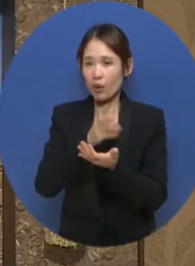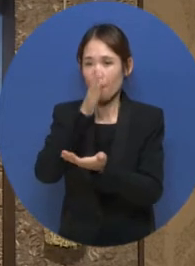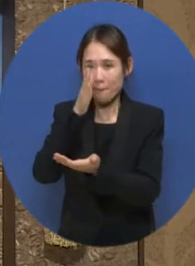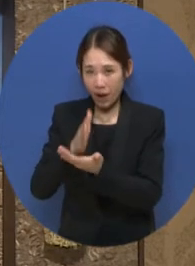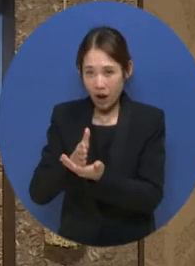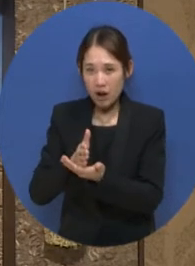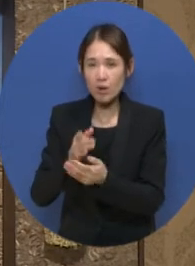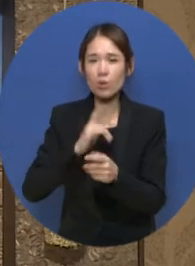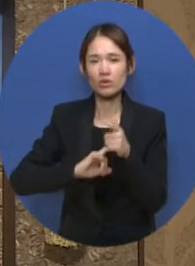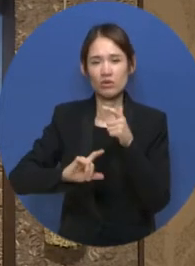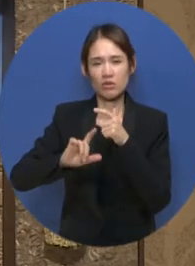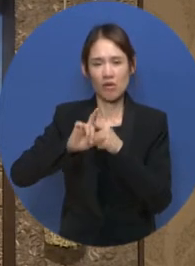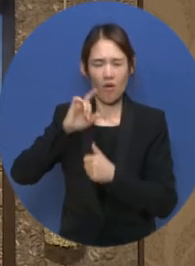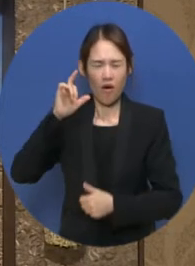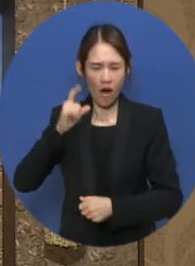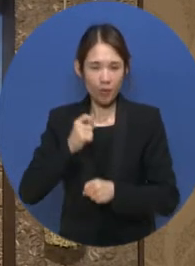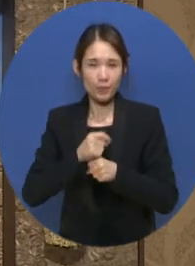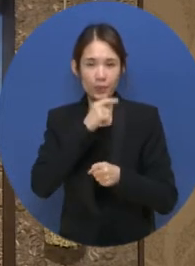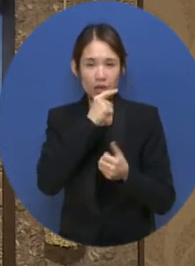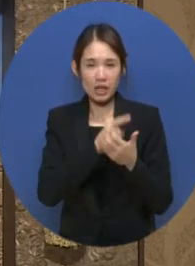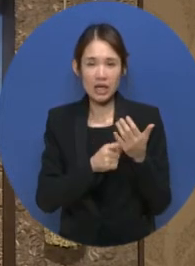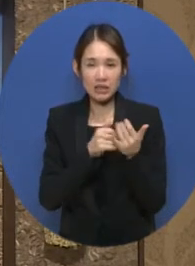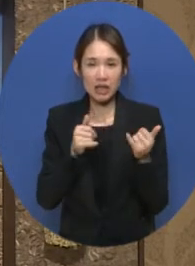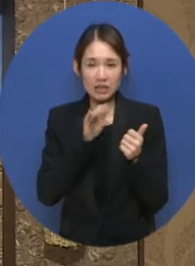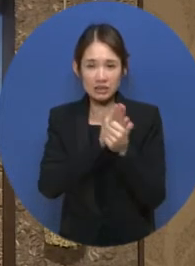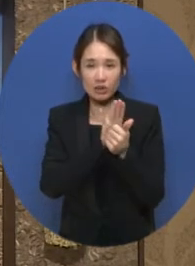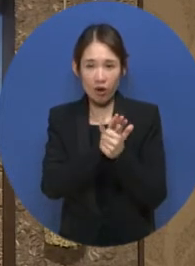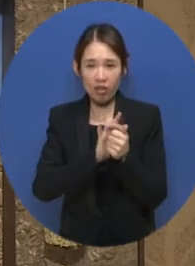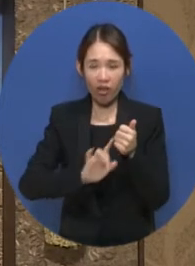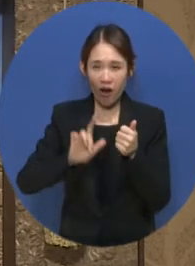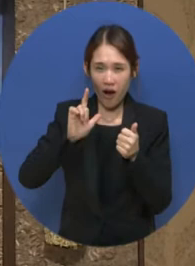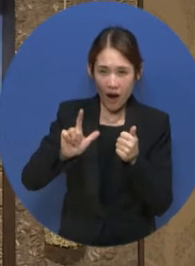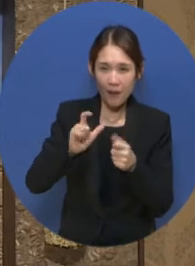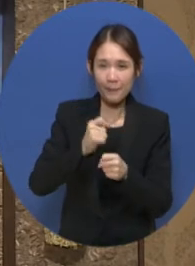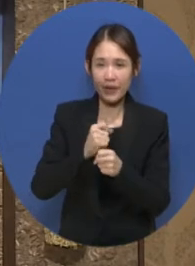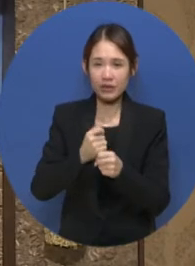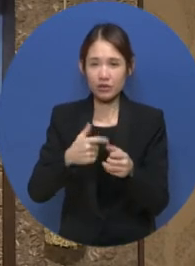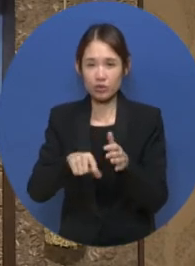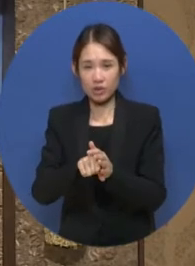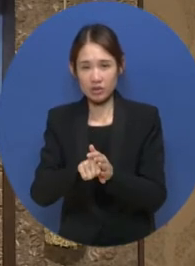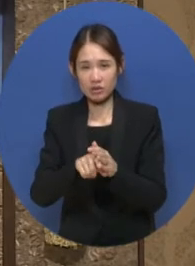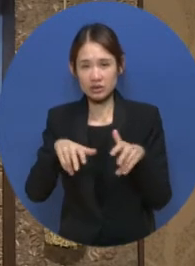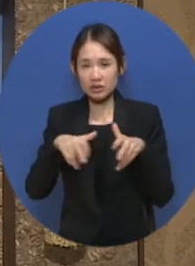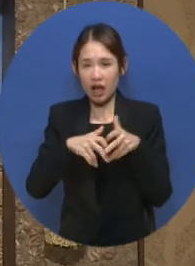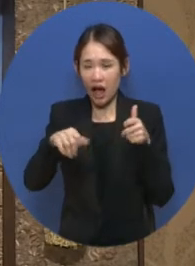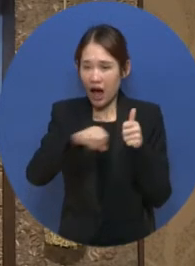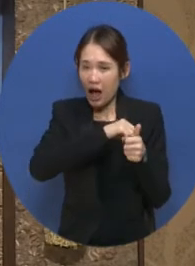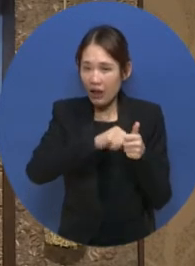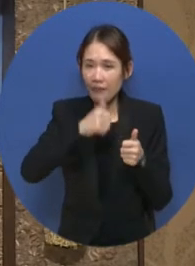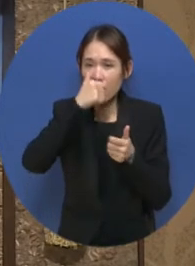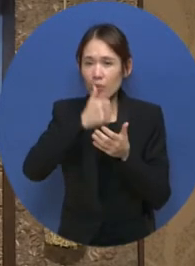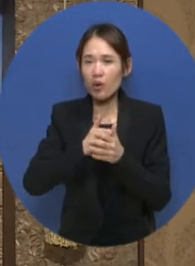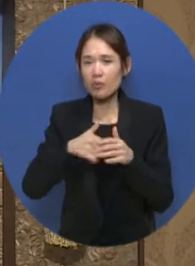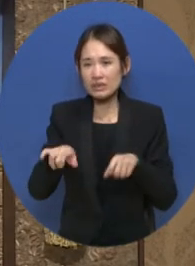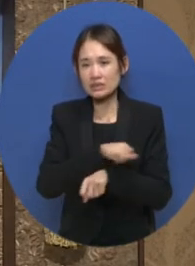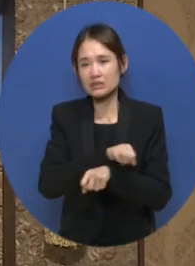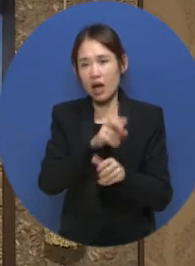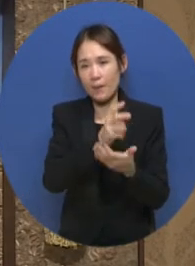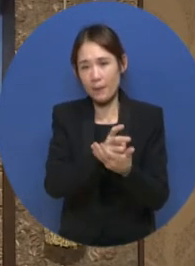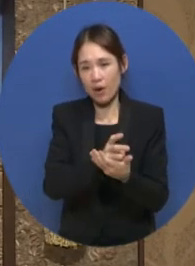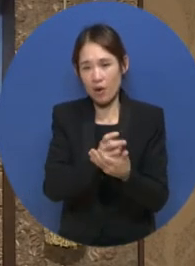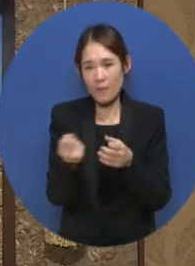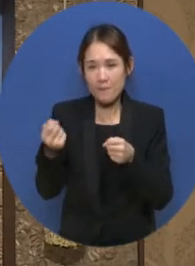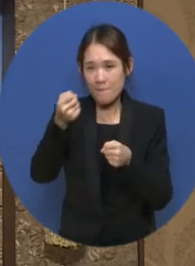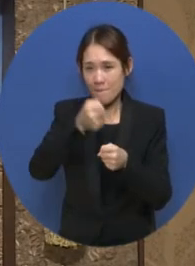처벌을 강화하고 회자 지원을 조금 더 강할 수 있도록 이 장애 학대 법 이제 특례 법 이라고 하는 것들을 만들자 는